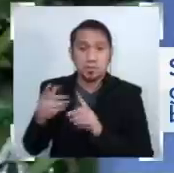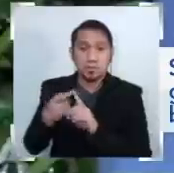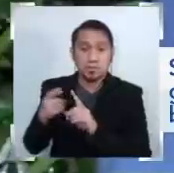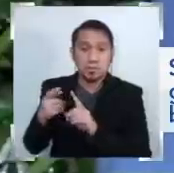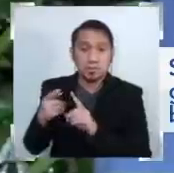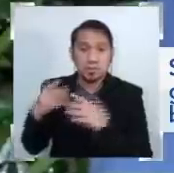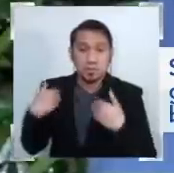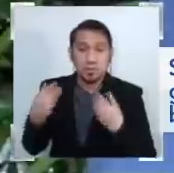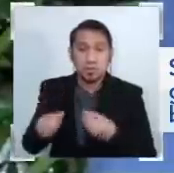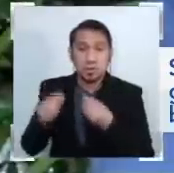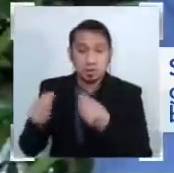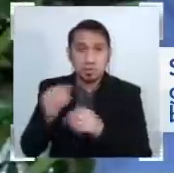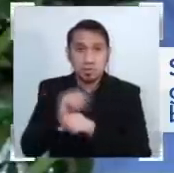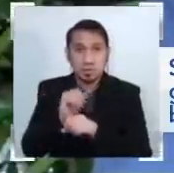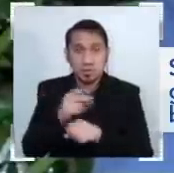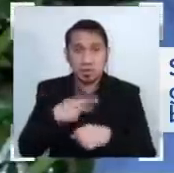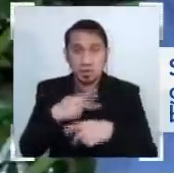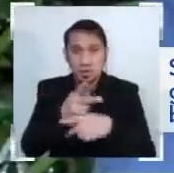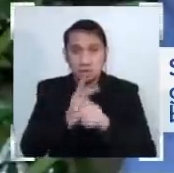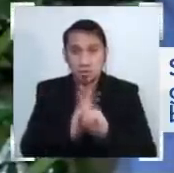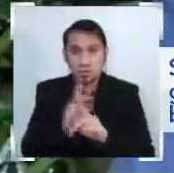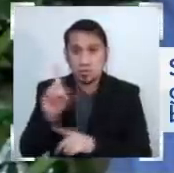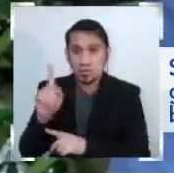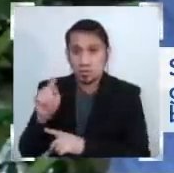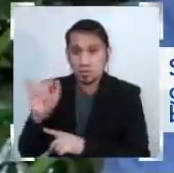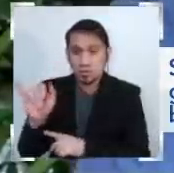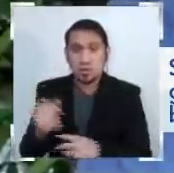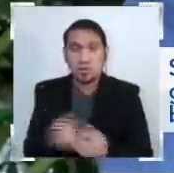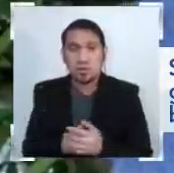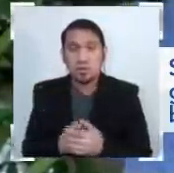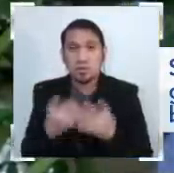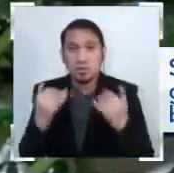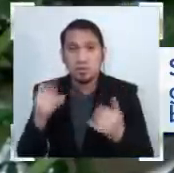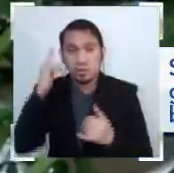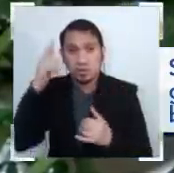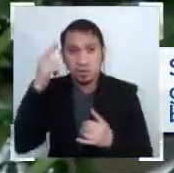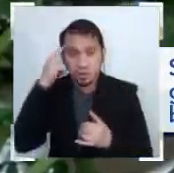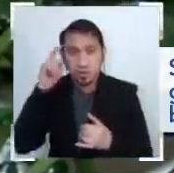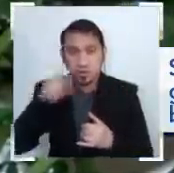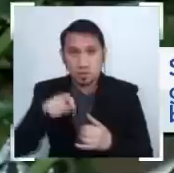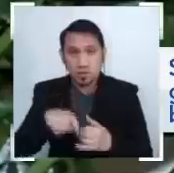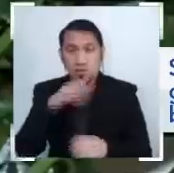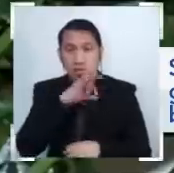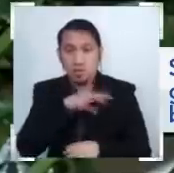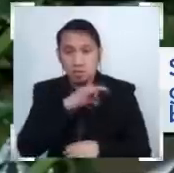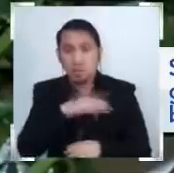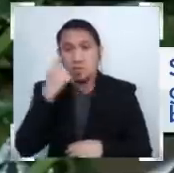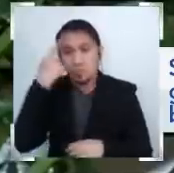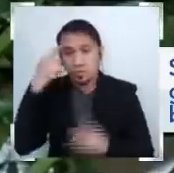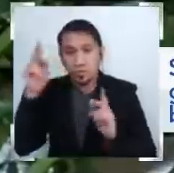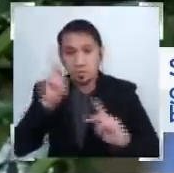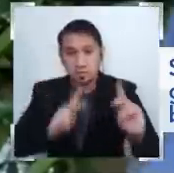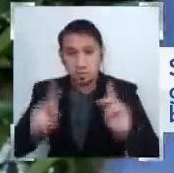buhay. Ihiramin ko na to para sa DTI sa buong bansa. Sa paggugobyerno, bagay na kapakipakinabang sa tao. Hindi